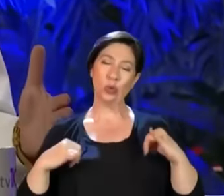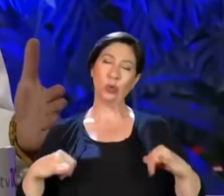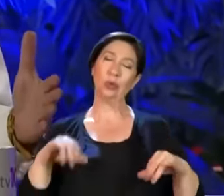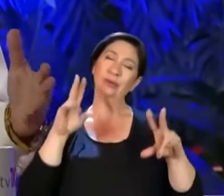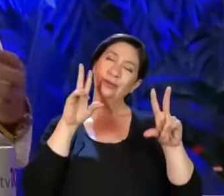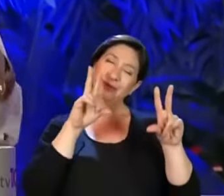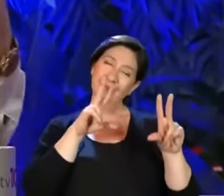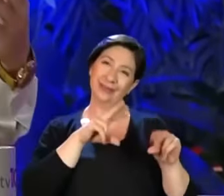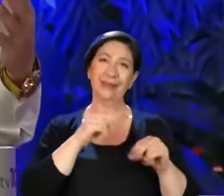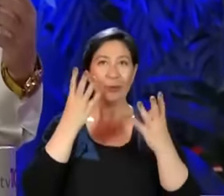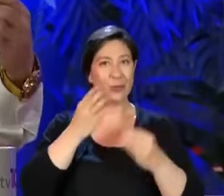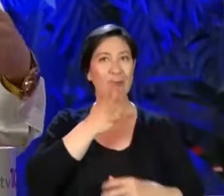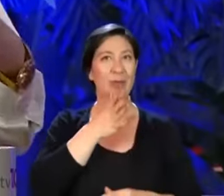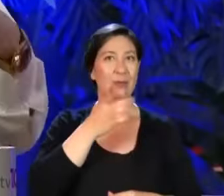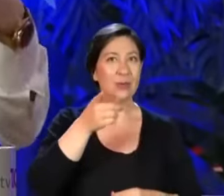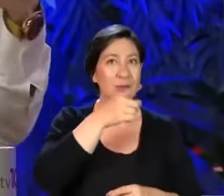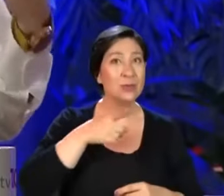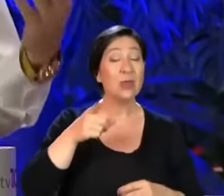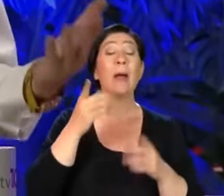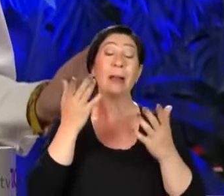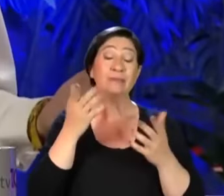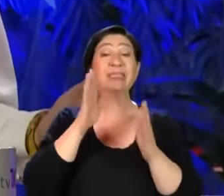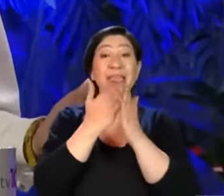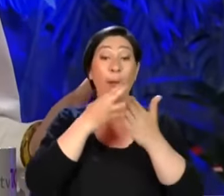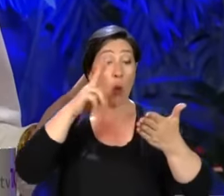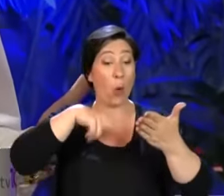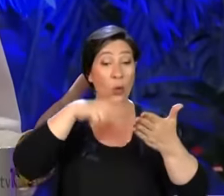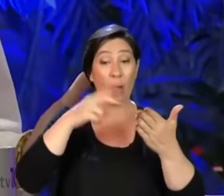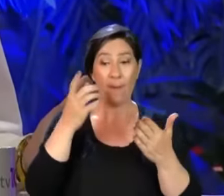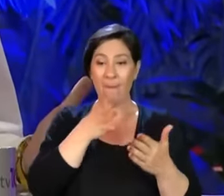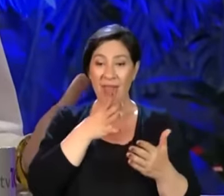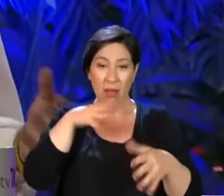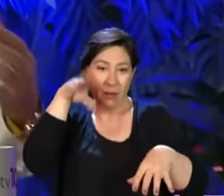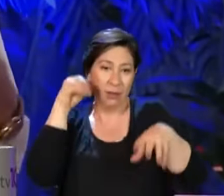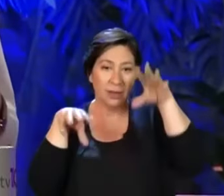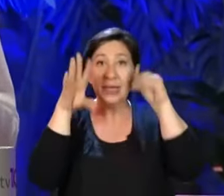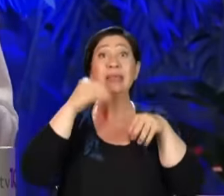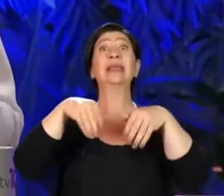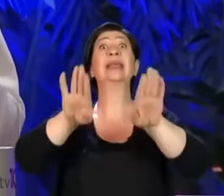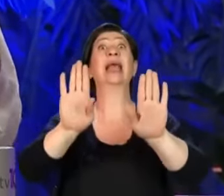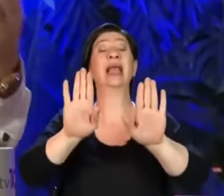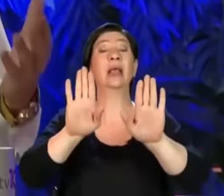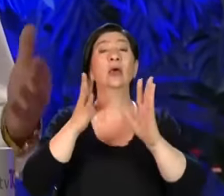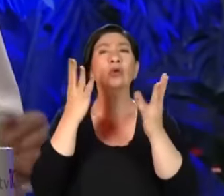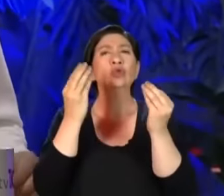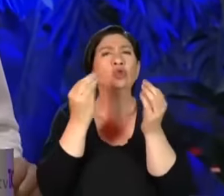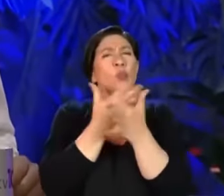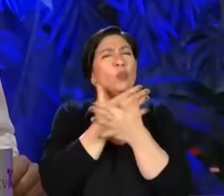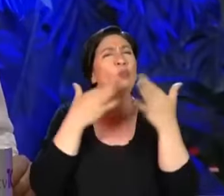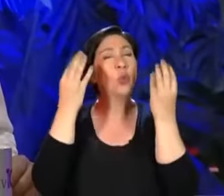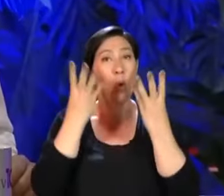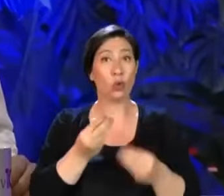daldığını biliyoruz kitap okuyan insanların sadece daha çok bilg leşti değil aynı zamanda çok mutlu